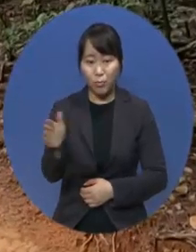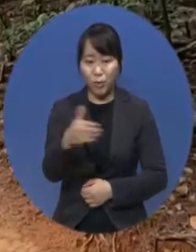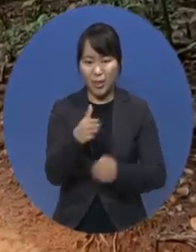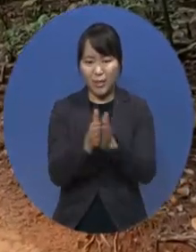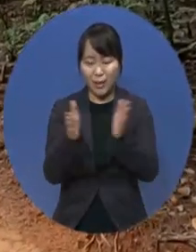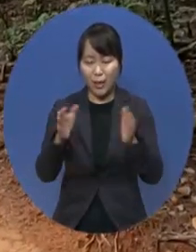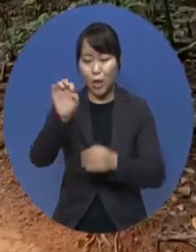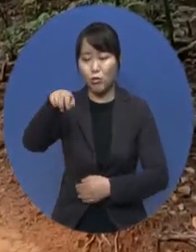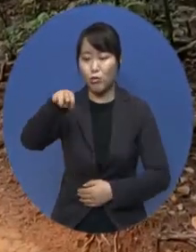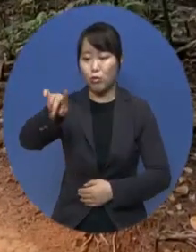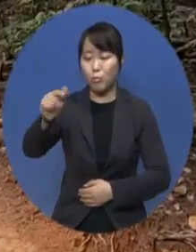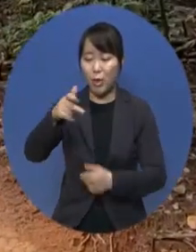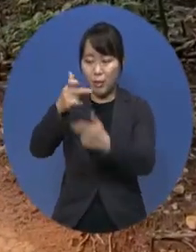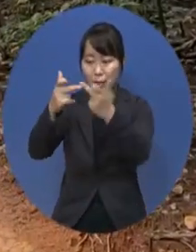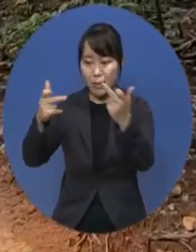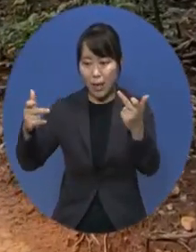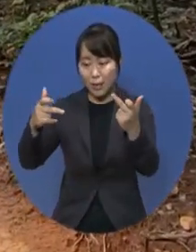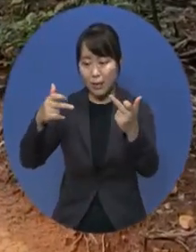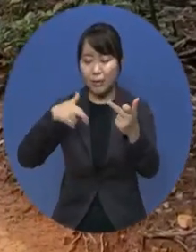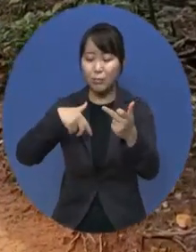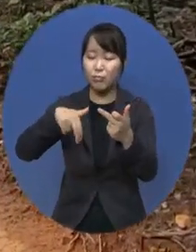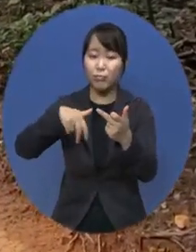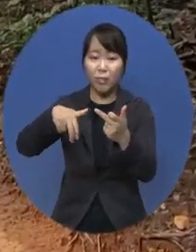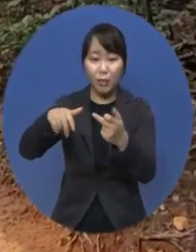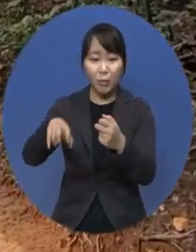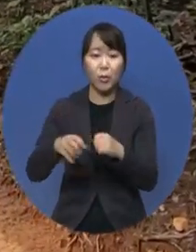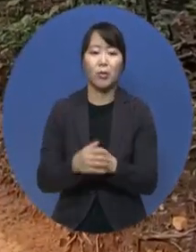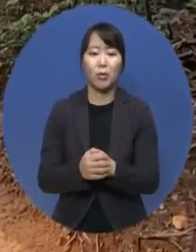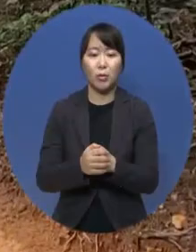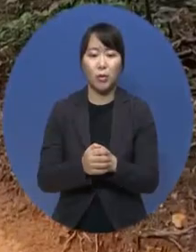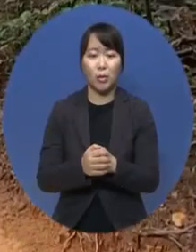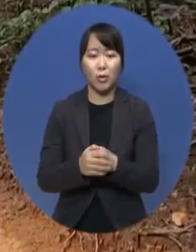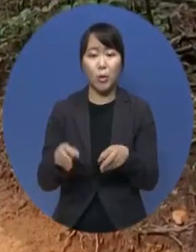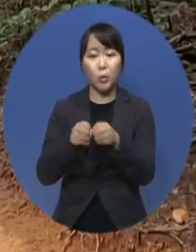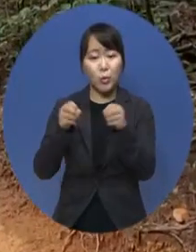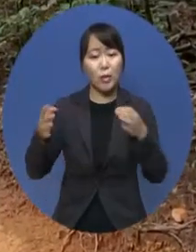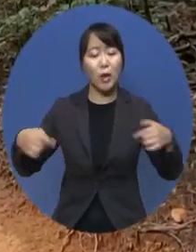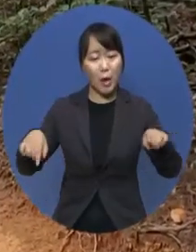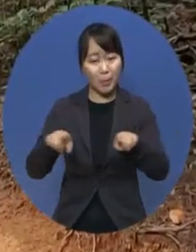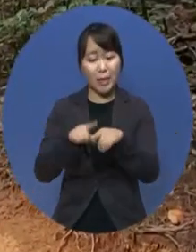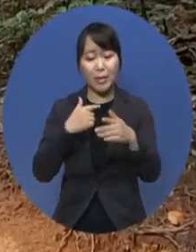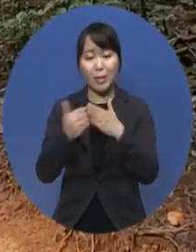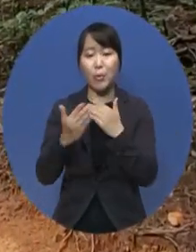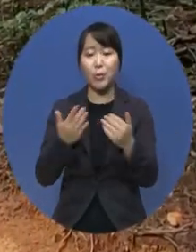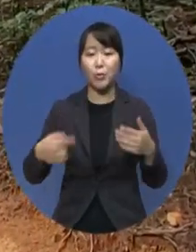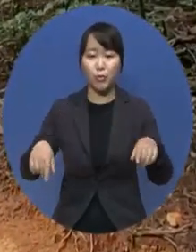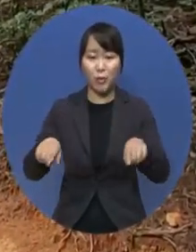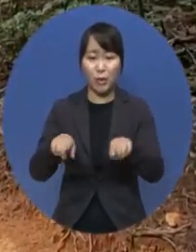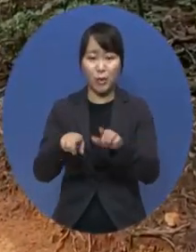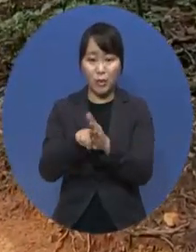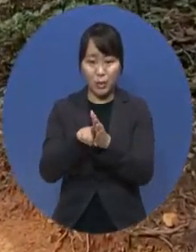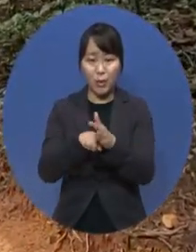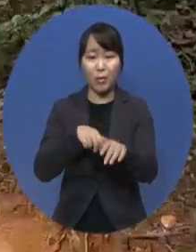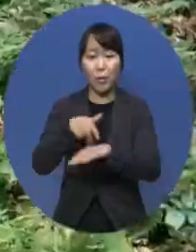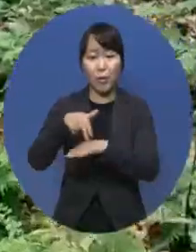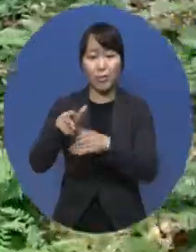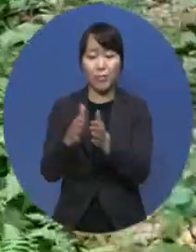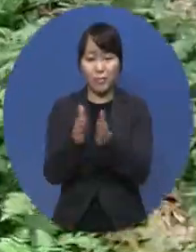산책로입니다. 기자는 동창들과 이 길을 체험하기 위해서 길을 걷기를